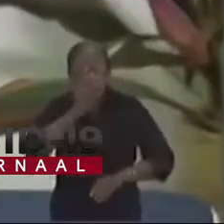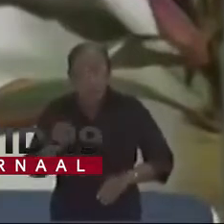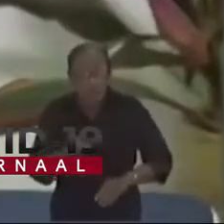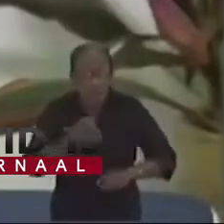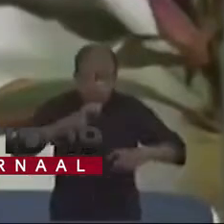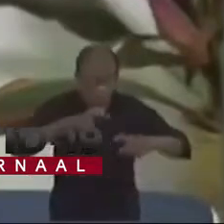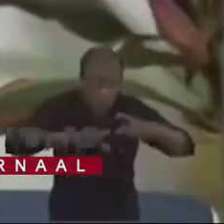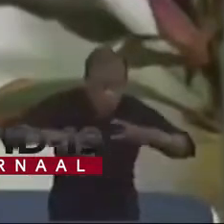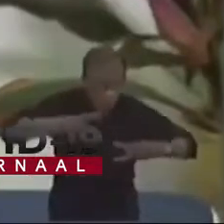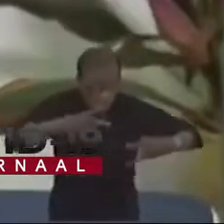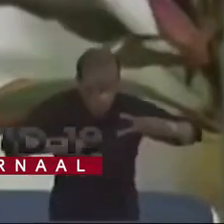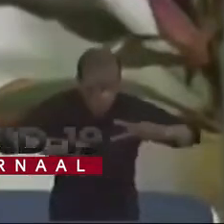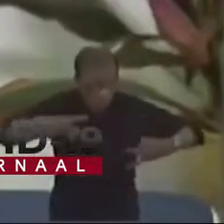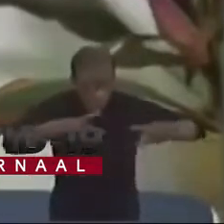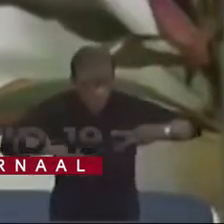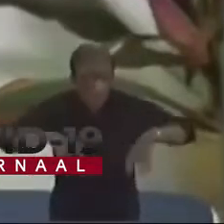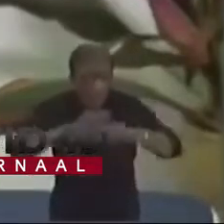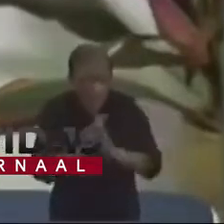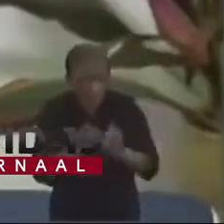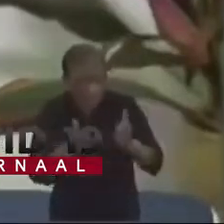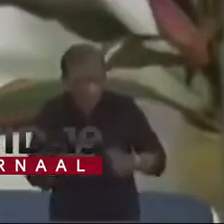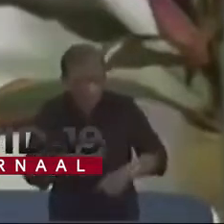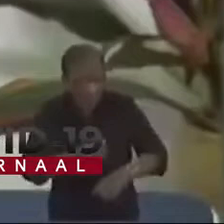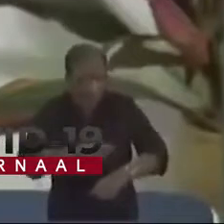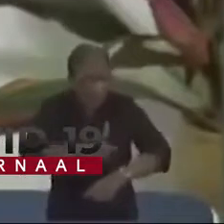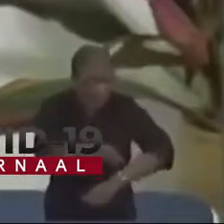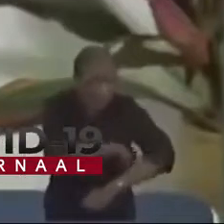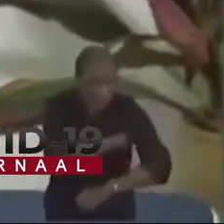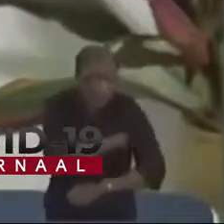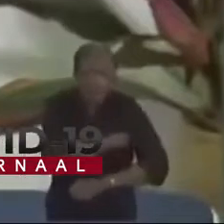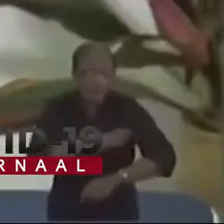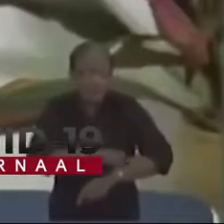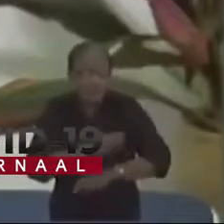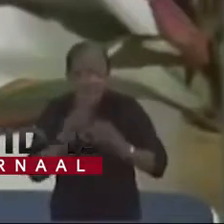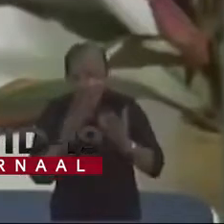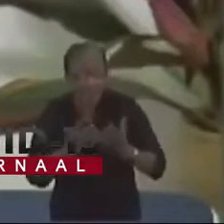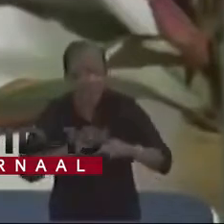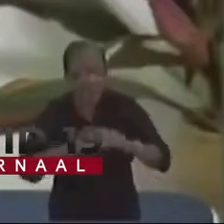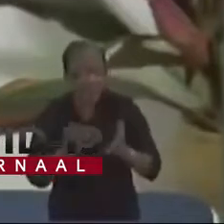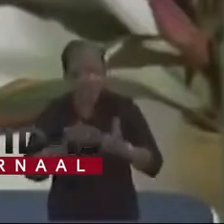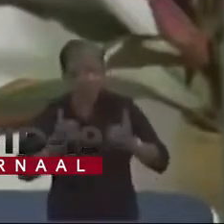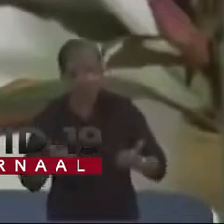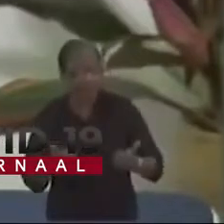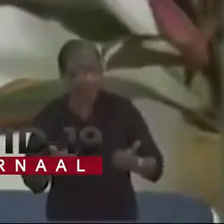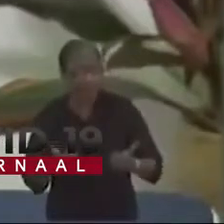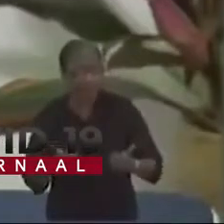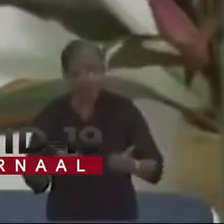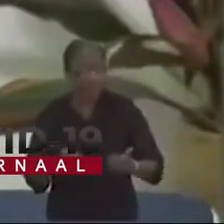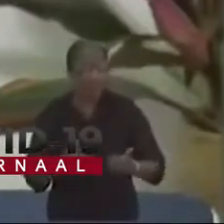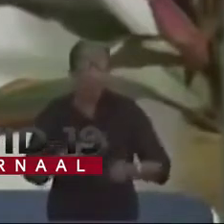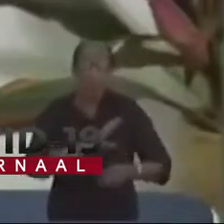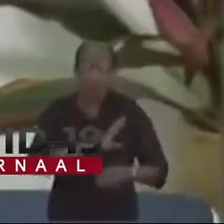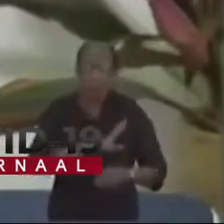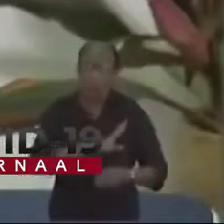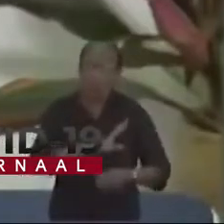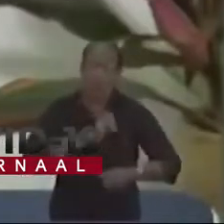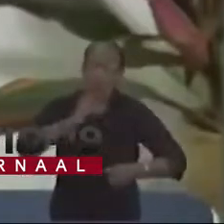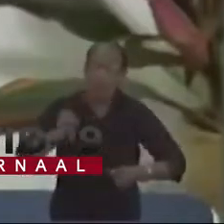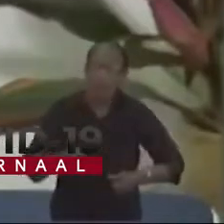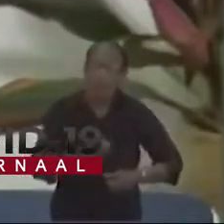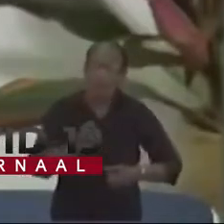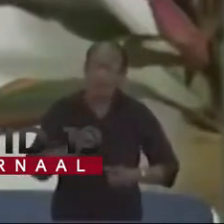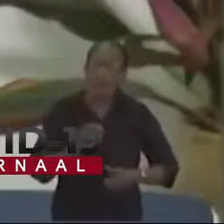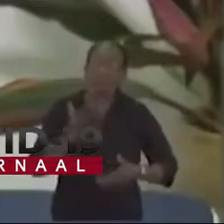vitale functies moeten steeds worden afgemeten. En natuurlijk wordt het beleid ook bepaald door de specialisten, die dus ook constant